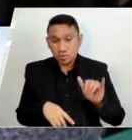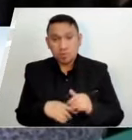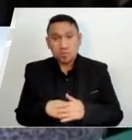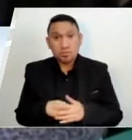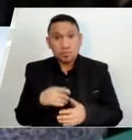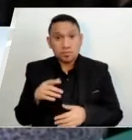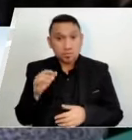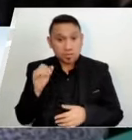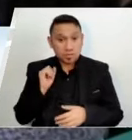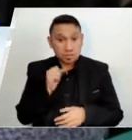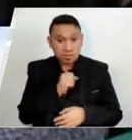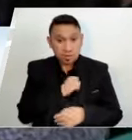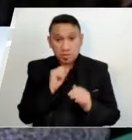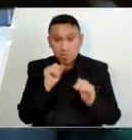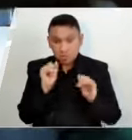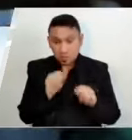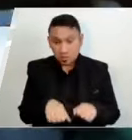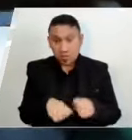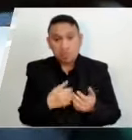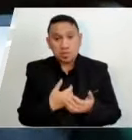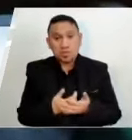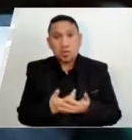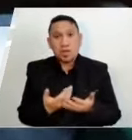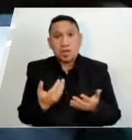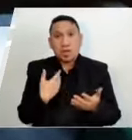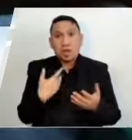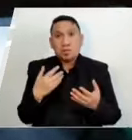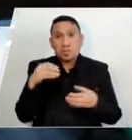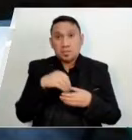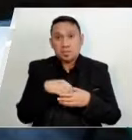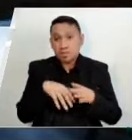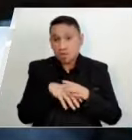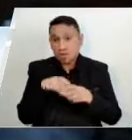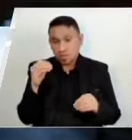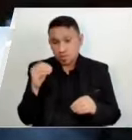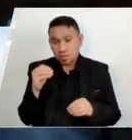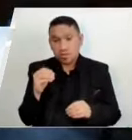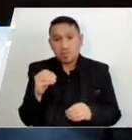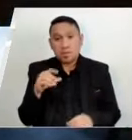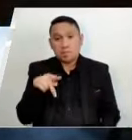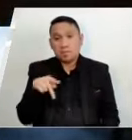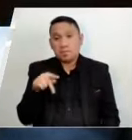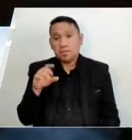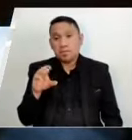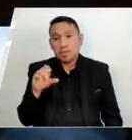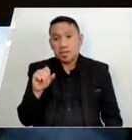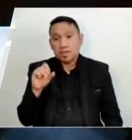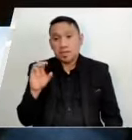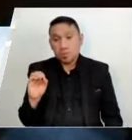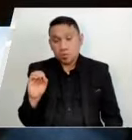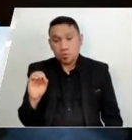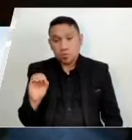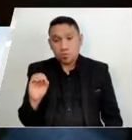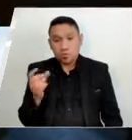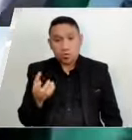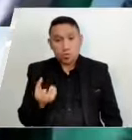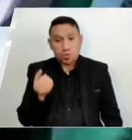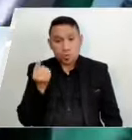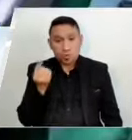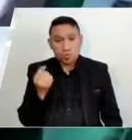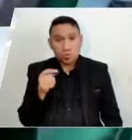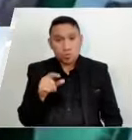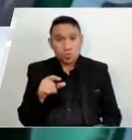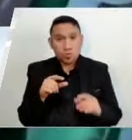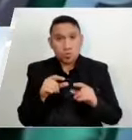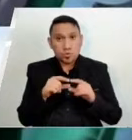posibilidad na maglabas Masok sa system ng Philippine Charity sweep stakes Office o PCSO ang may hawak ng tinatawag na root access